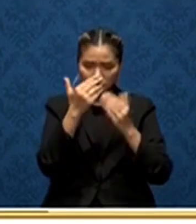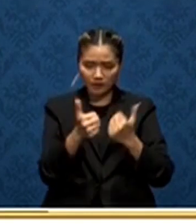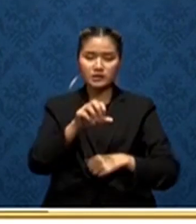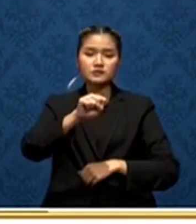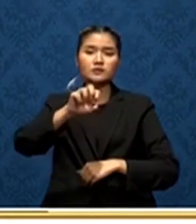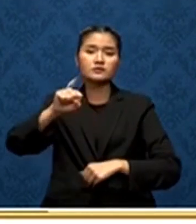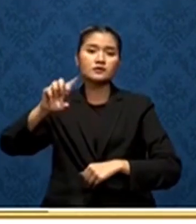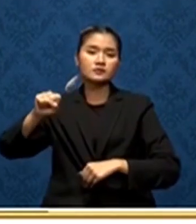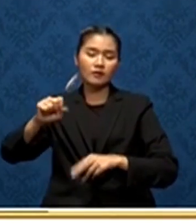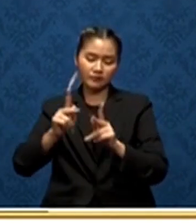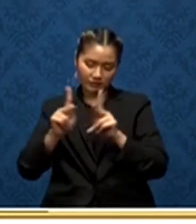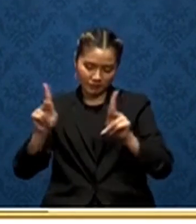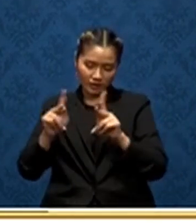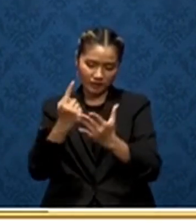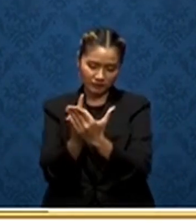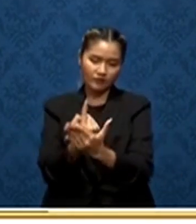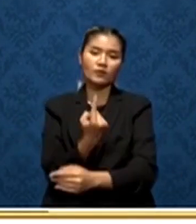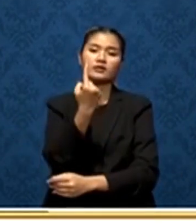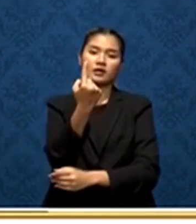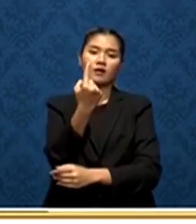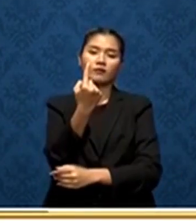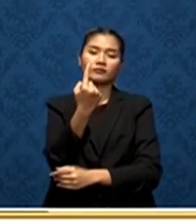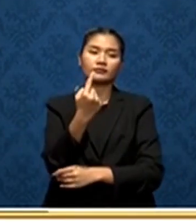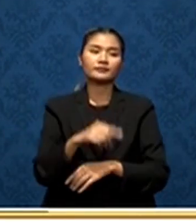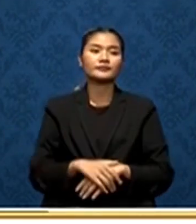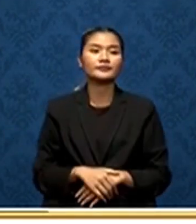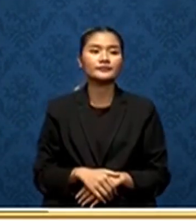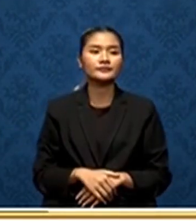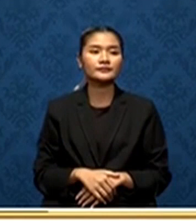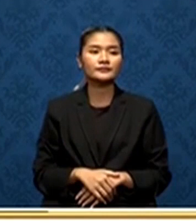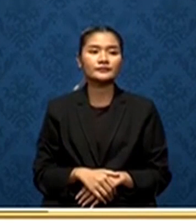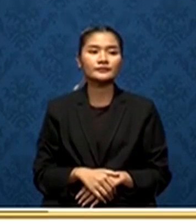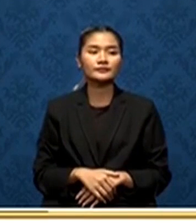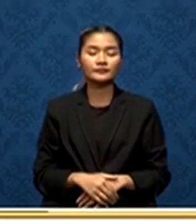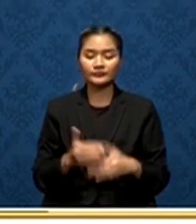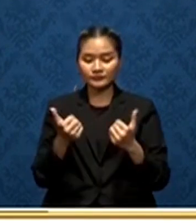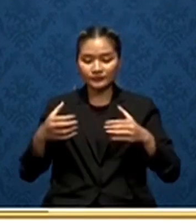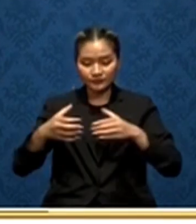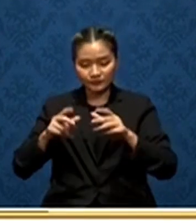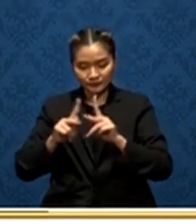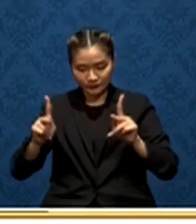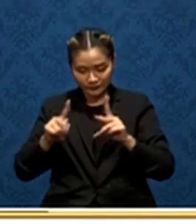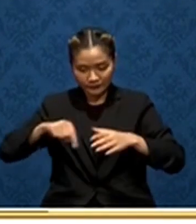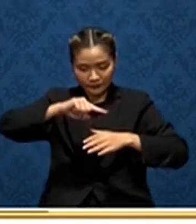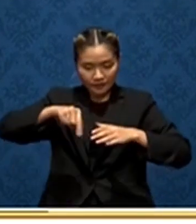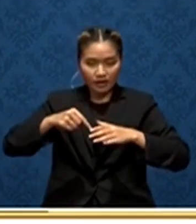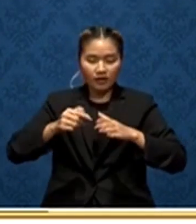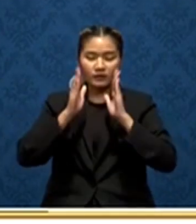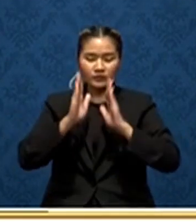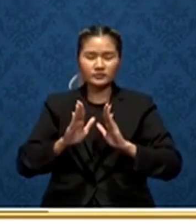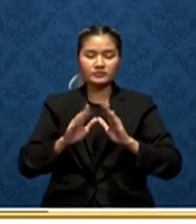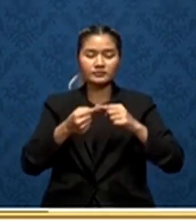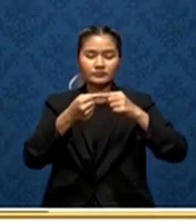หาแล้วก็กลายเป็นว่าผู้คณะกรรมการสรรหา 15คน